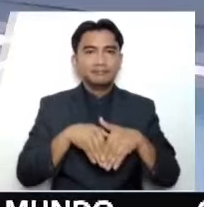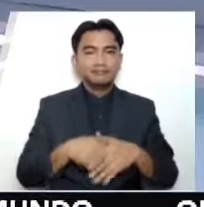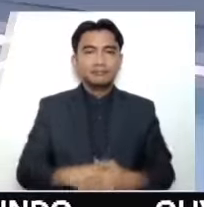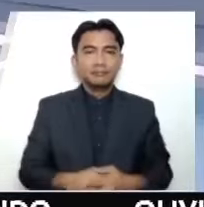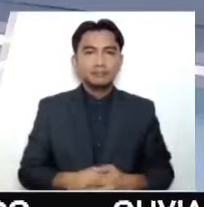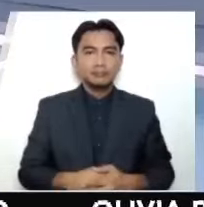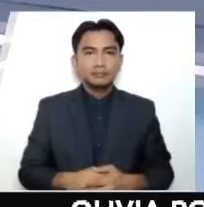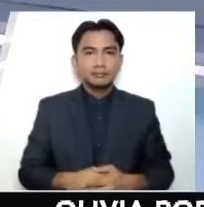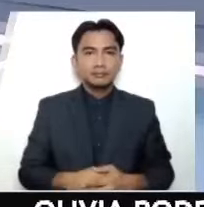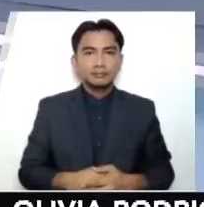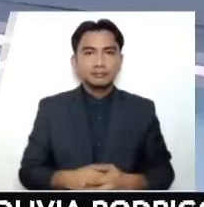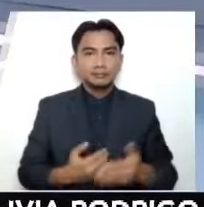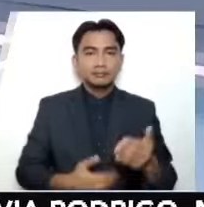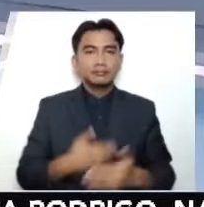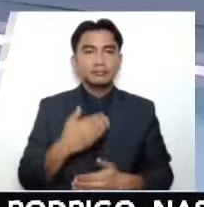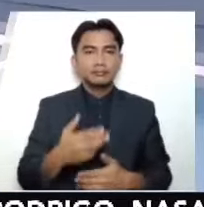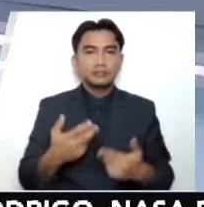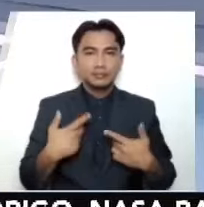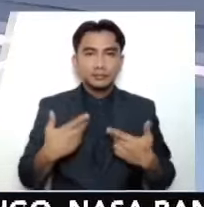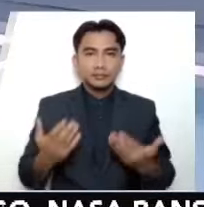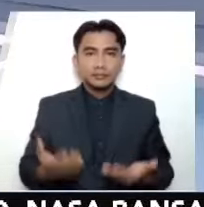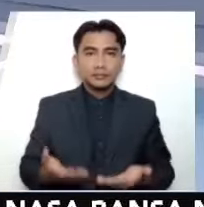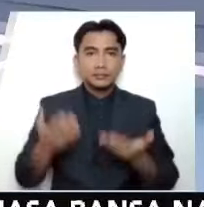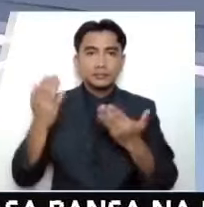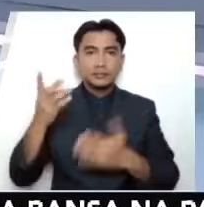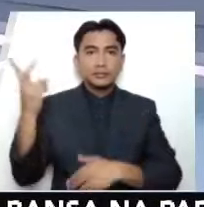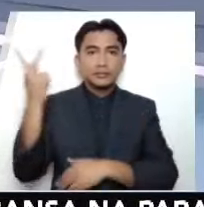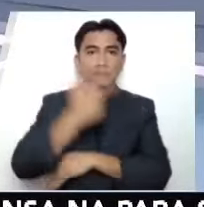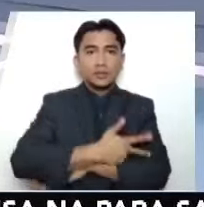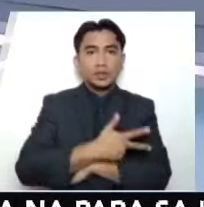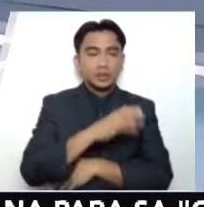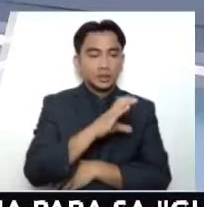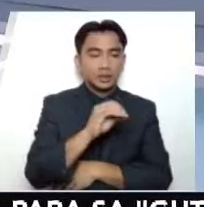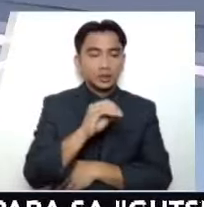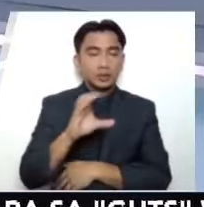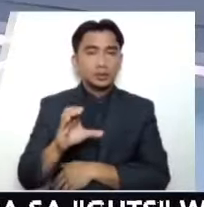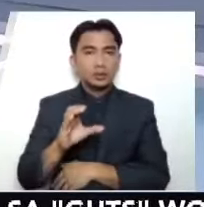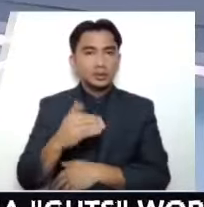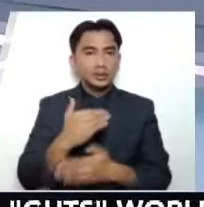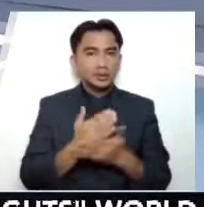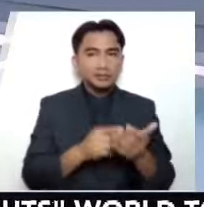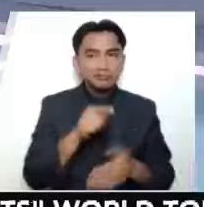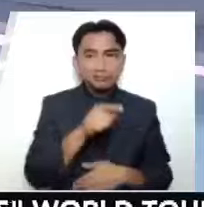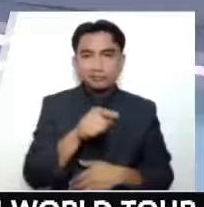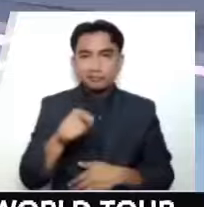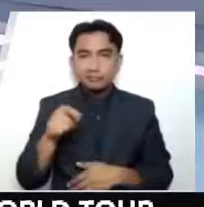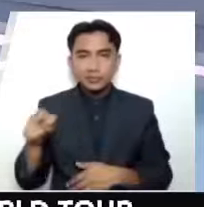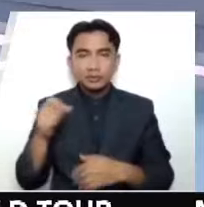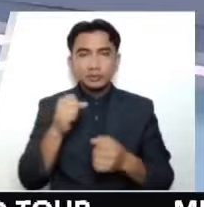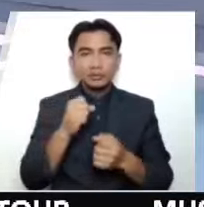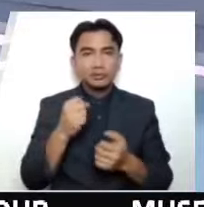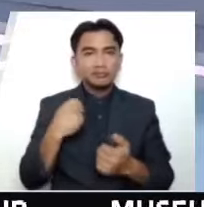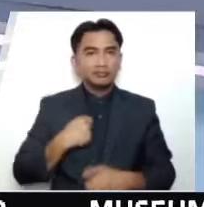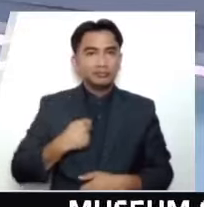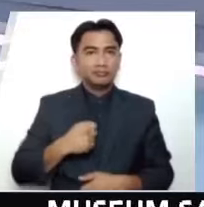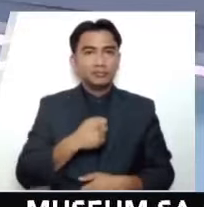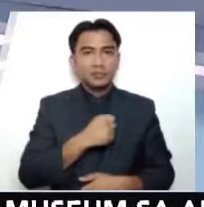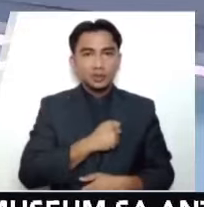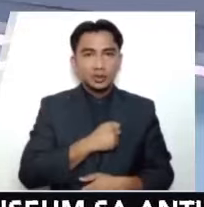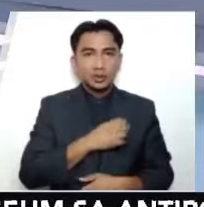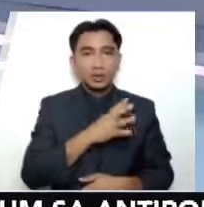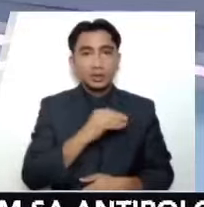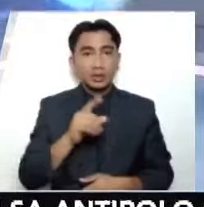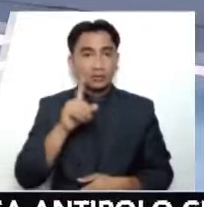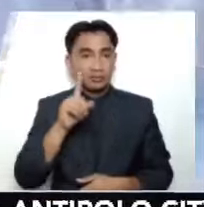Kabilang sa mga naghain sa day 3 ng COC filing ang ilang re-electionist senators at isang aktor. Narito ang aking